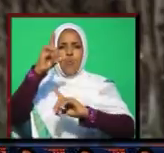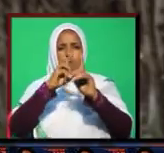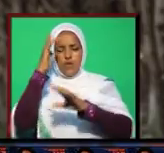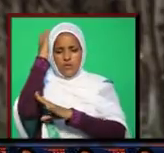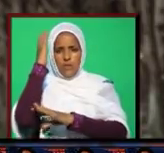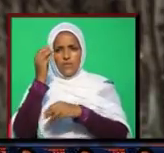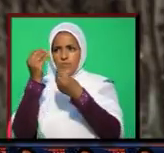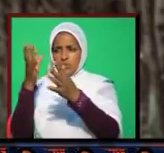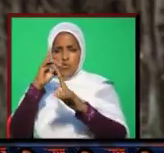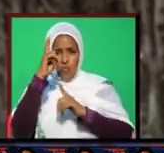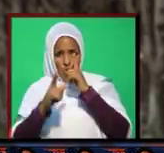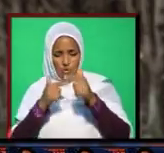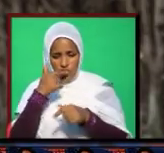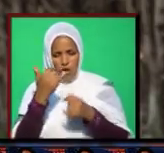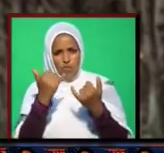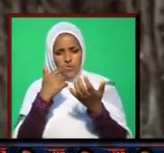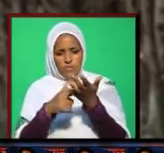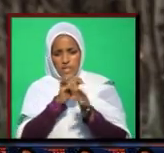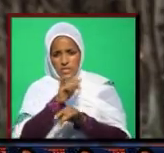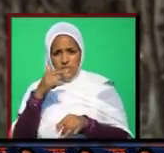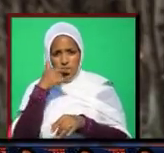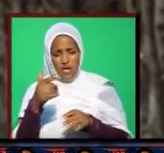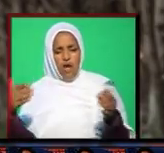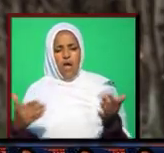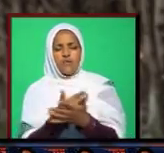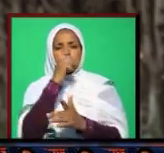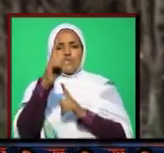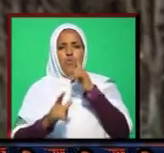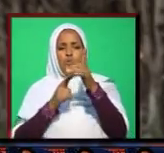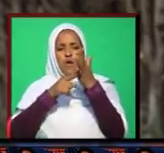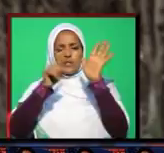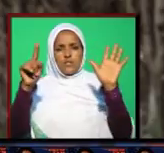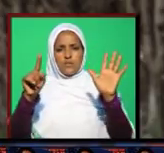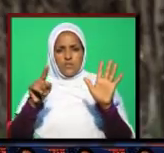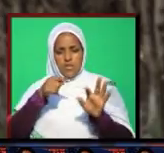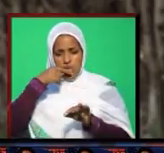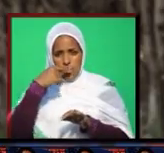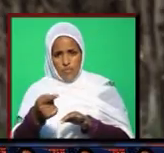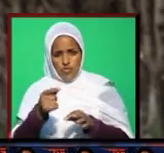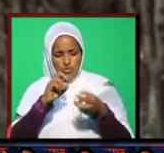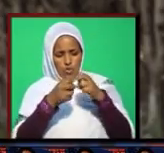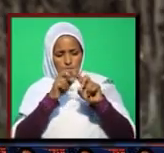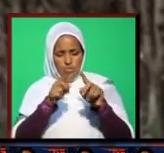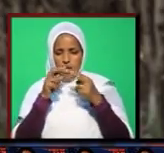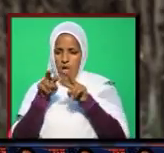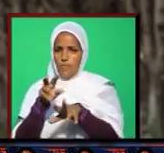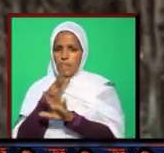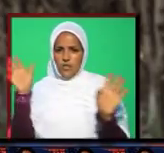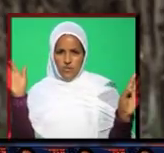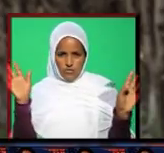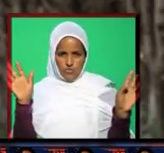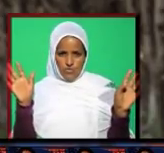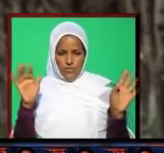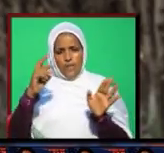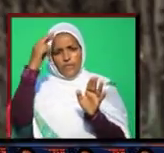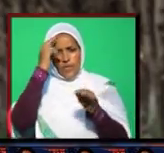እግዚአብሔር በሰጠው ቋንቋ ከተናገረ። አሁንም ይህንን ስንል ግን አዲስ ቋንቋ ተገልጾልናል ለሚሉት ወገኖች ግን አይመለከታቸውም።